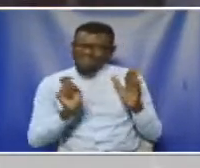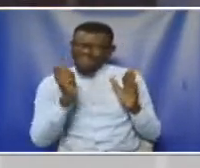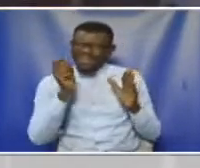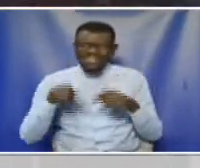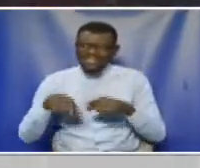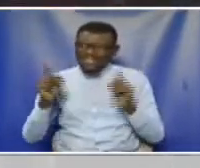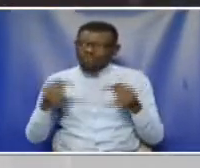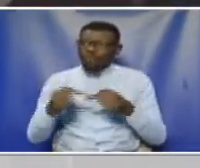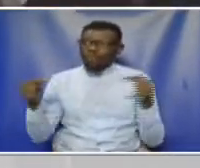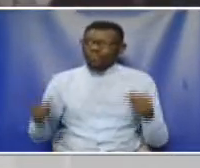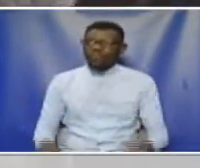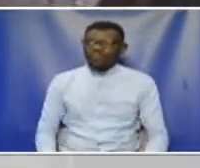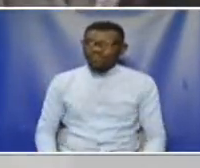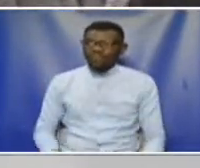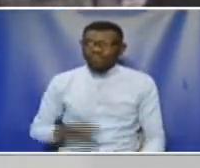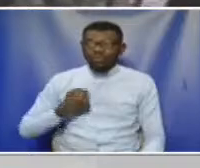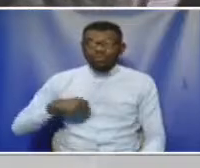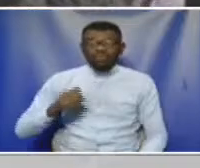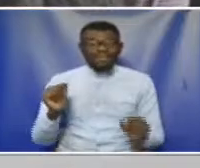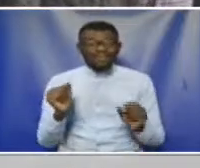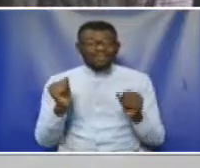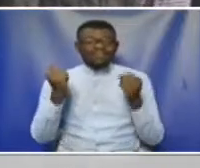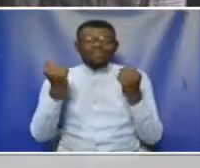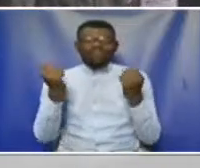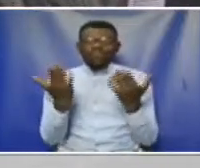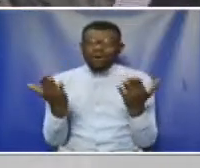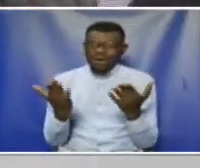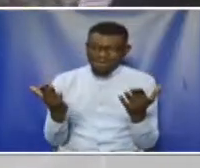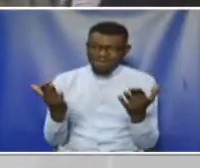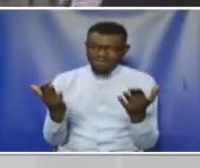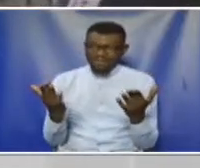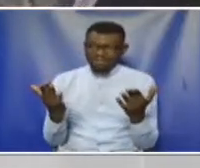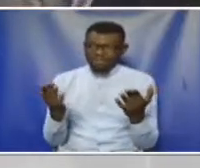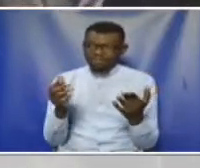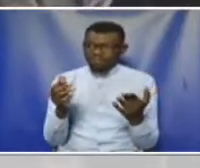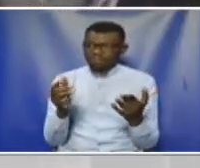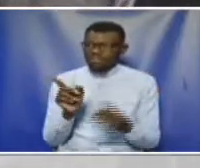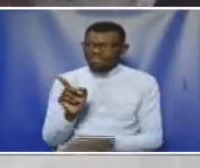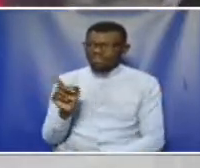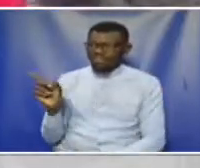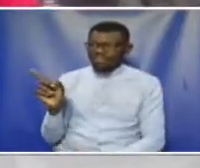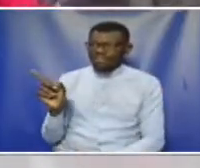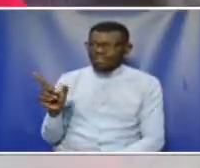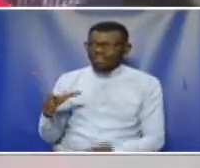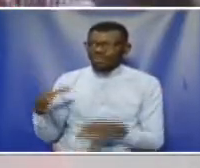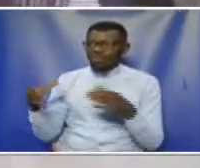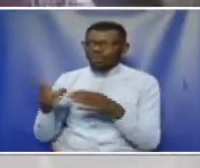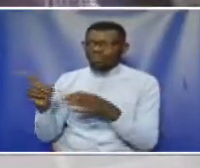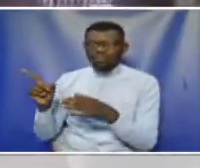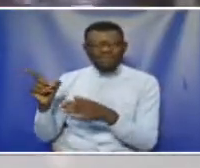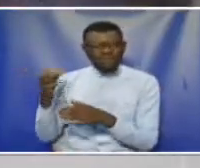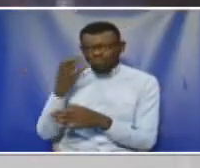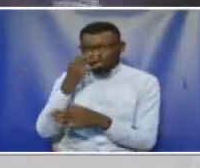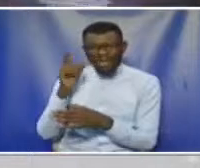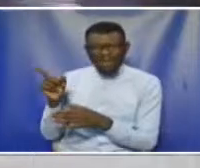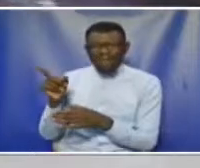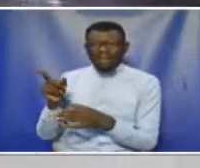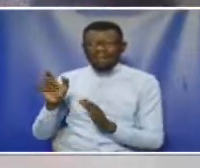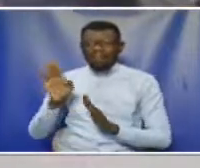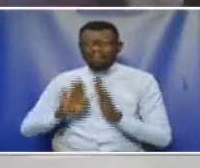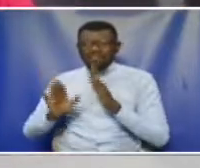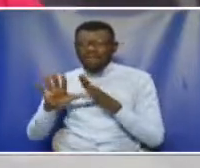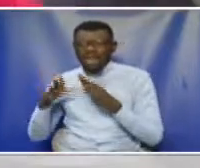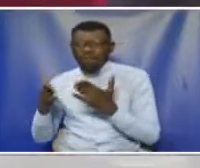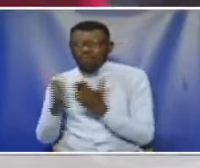In whose hands are we safe? Yule mwingine wa Kenya kuisha, si mnajua tabia zake na kina mama?